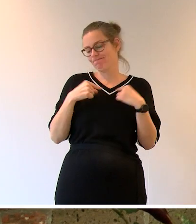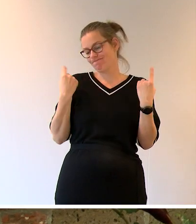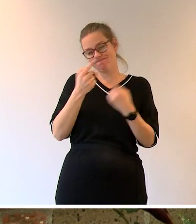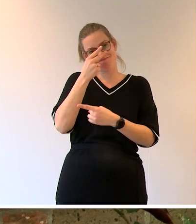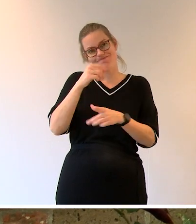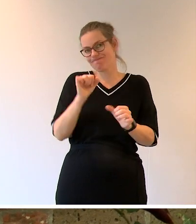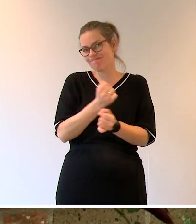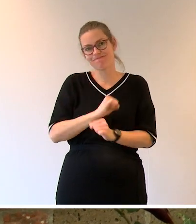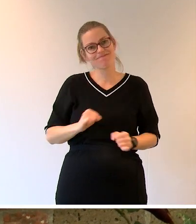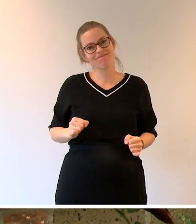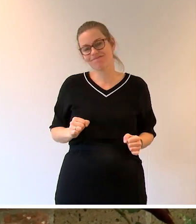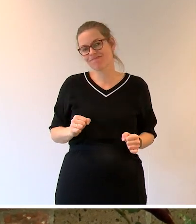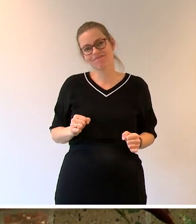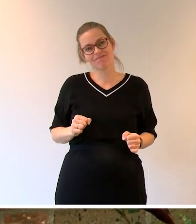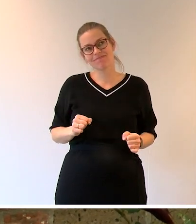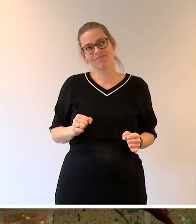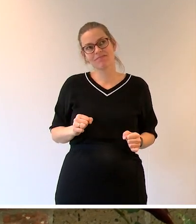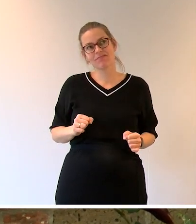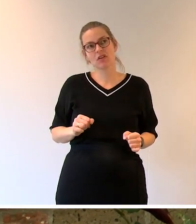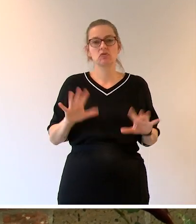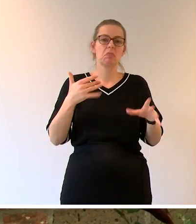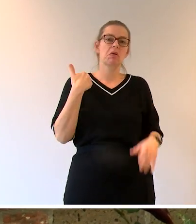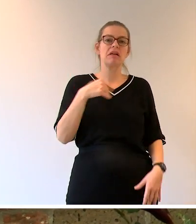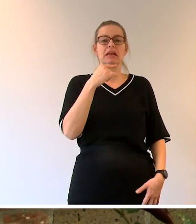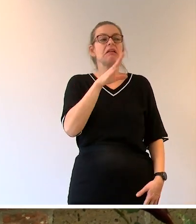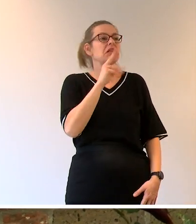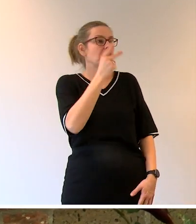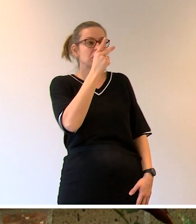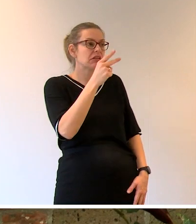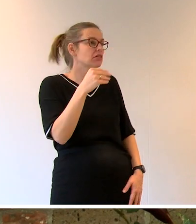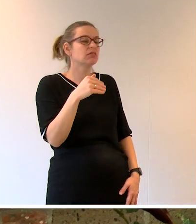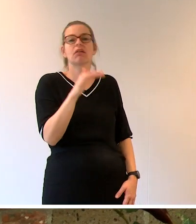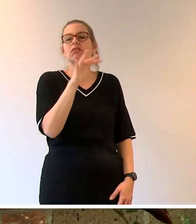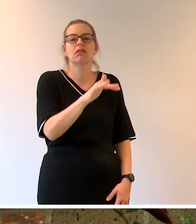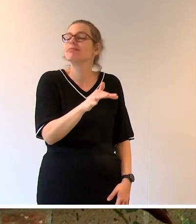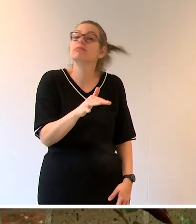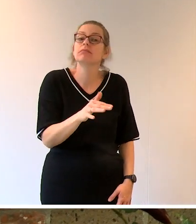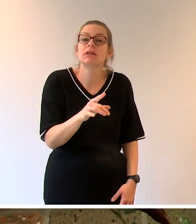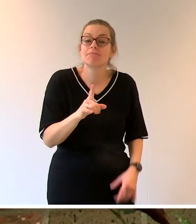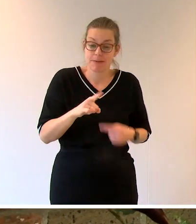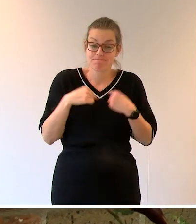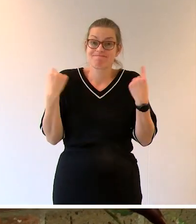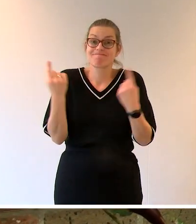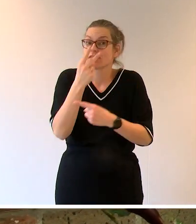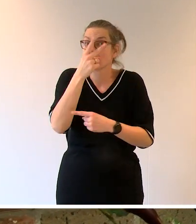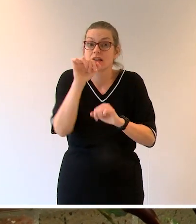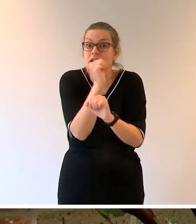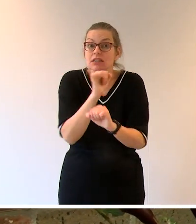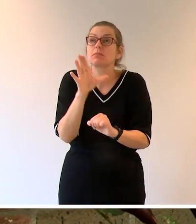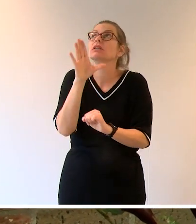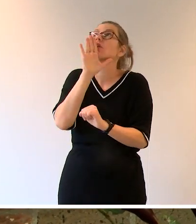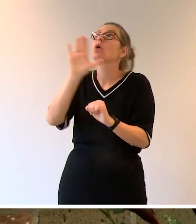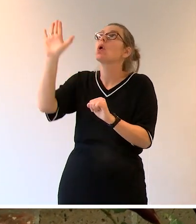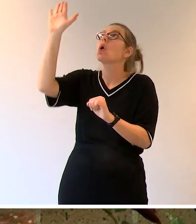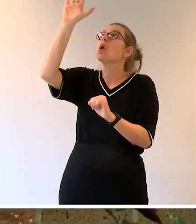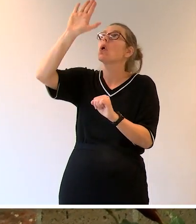niet. En dan zeggen mensen, nou, dan zullen ze ook wel niet bestaan. Ho, ho, wij zien ze niet. Maar als God